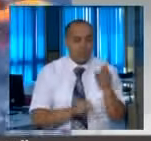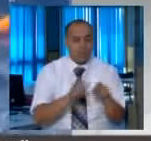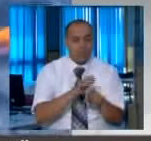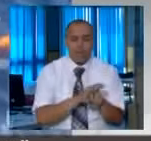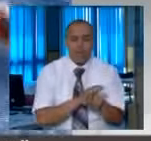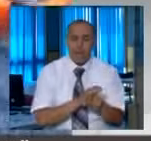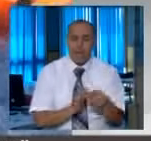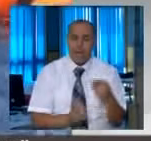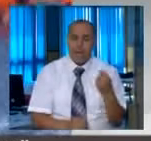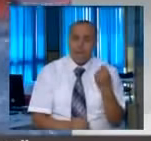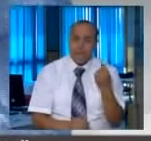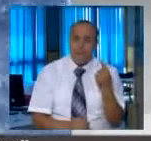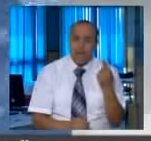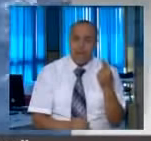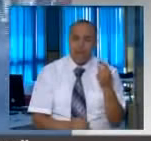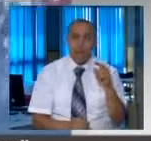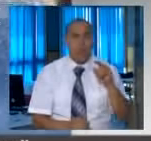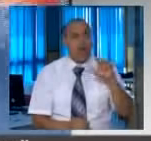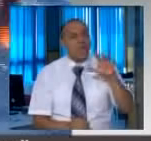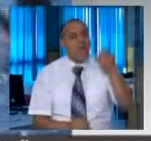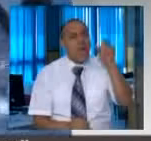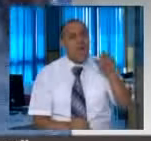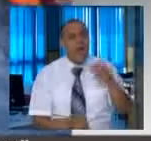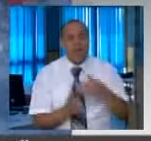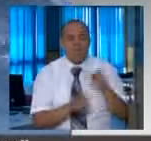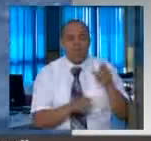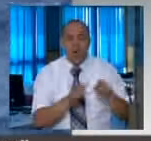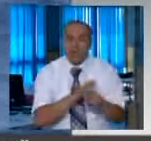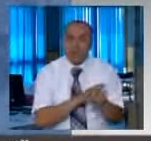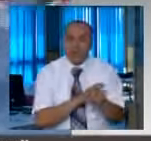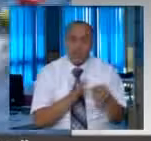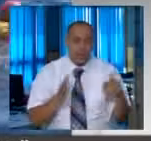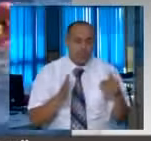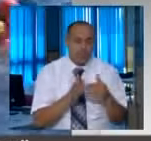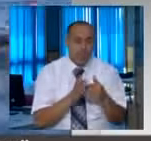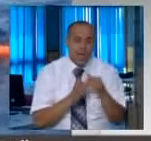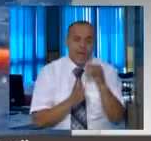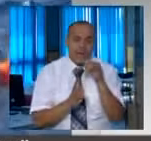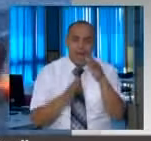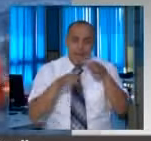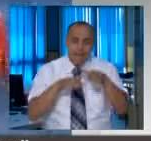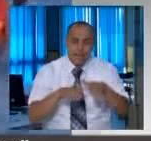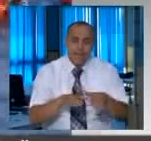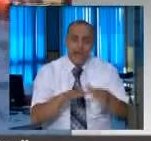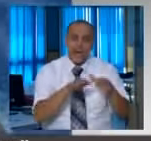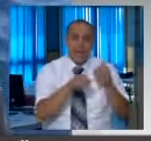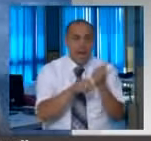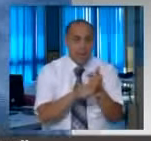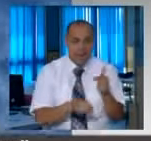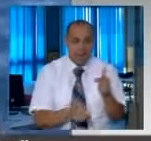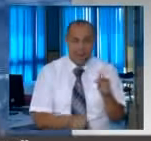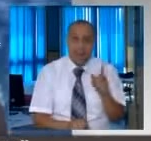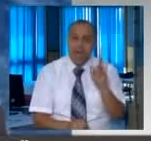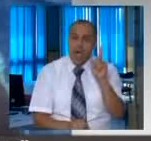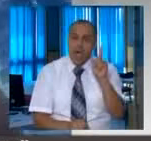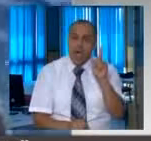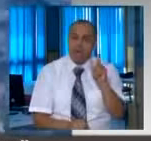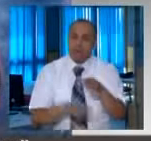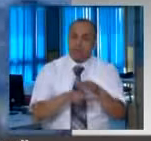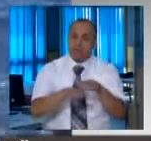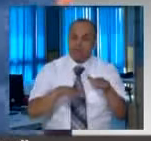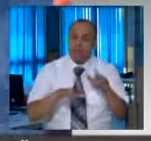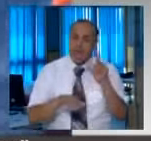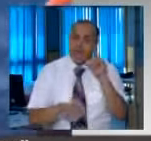نحو 105000 مهاجر وصلوا إلى إيطاليا بحرا هذه السنة، الكثير منهم أبحر من